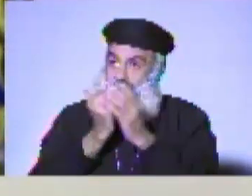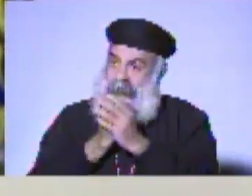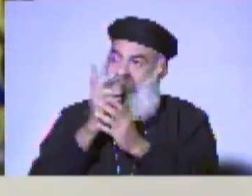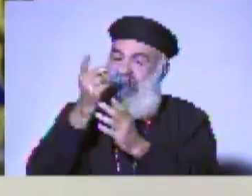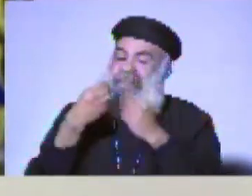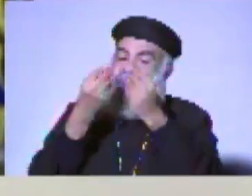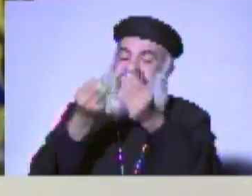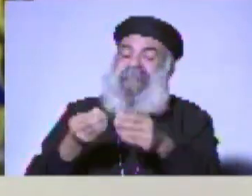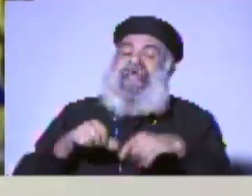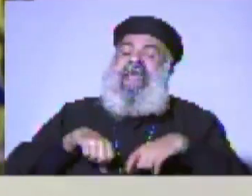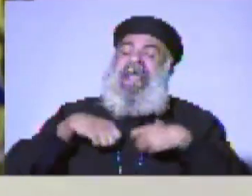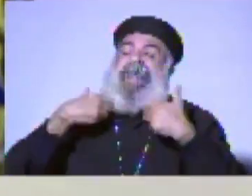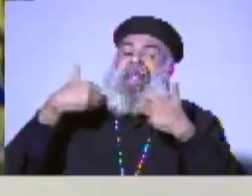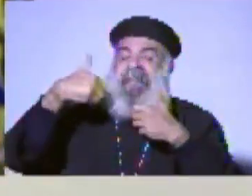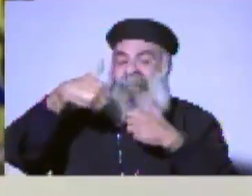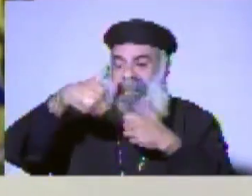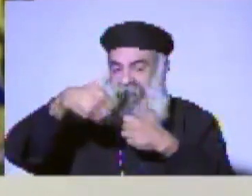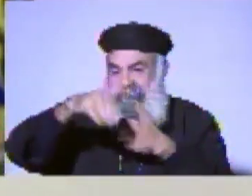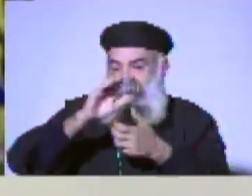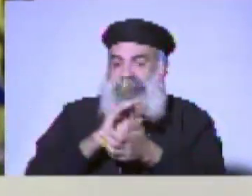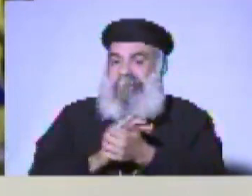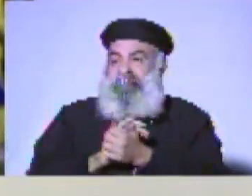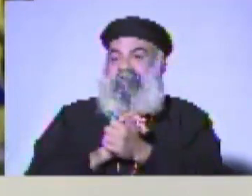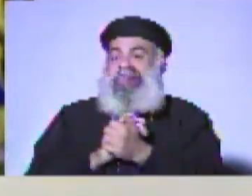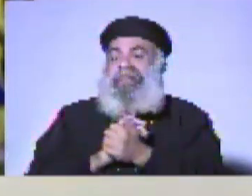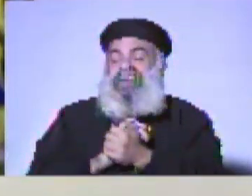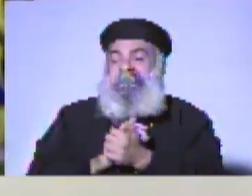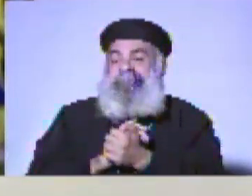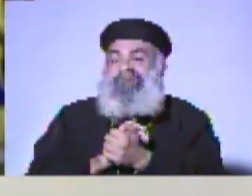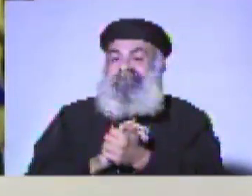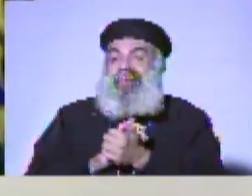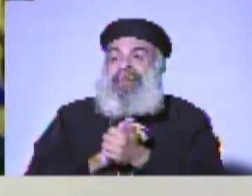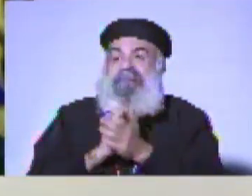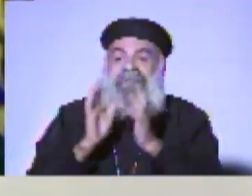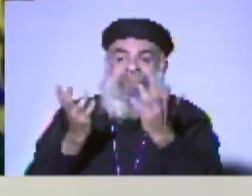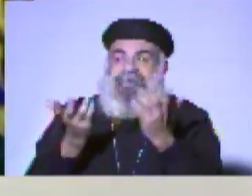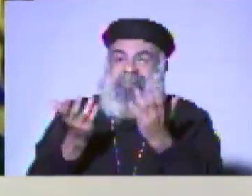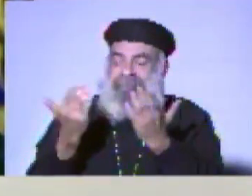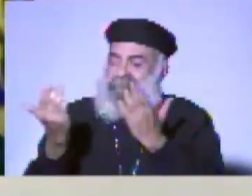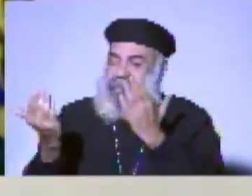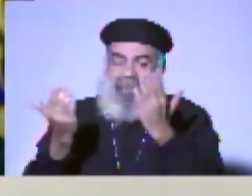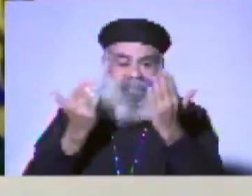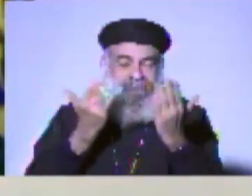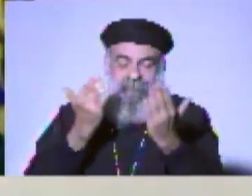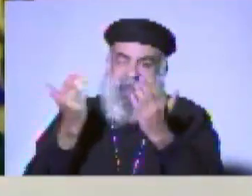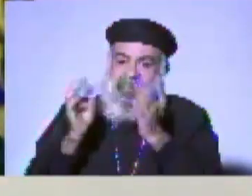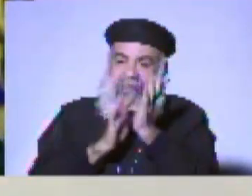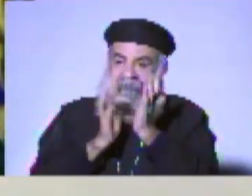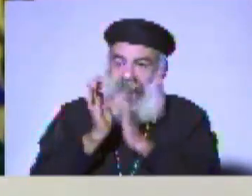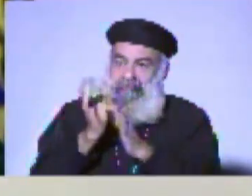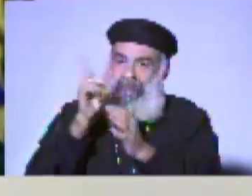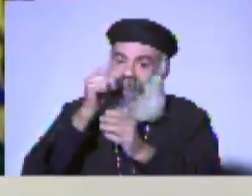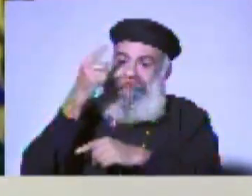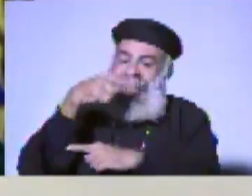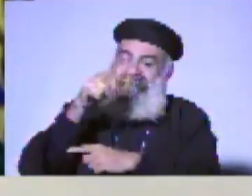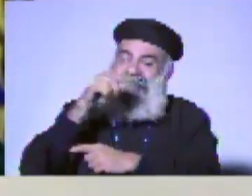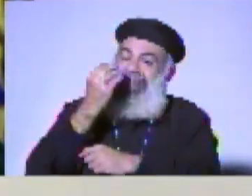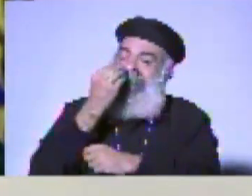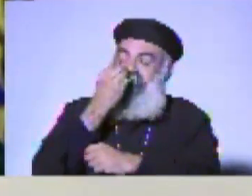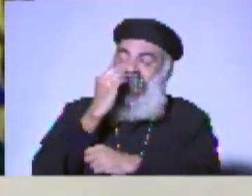بل تكون له الحياه الابديه ايه بقى العلاقه بين السيد المسيح والحيه